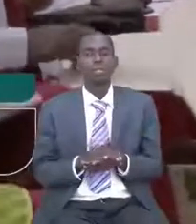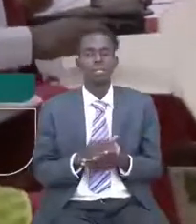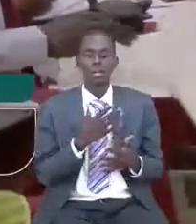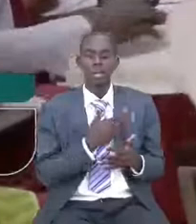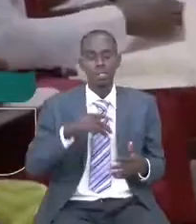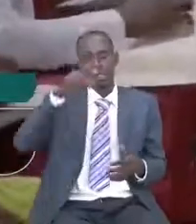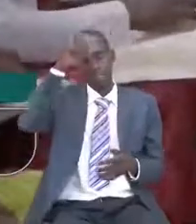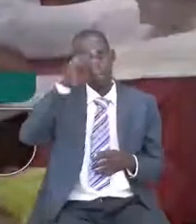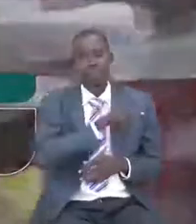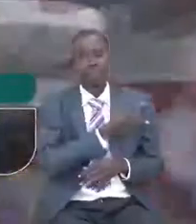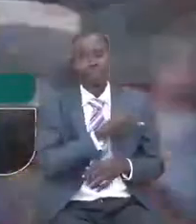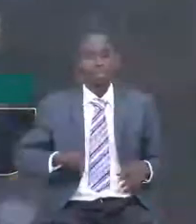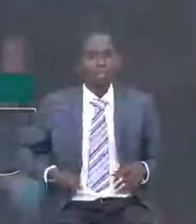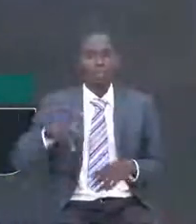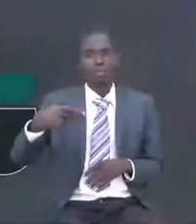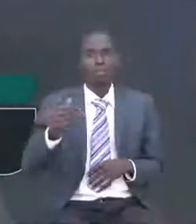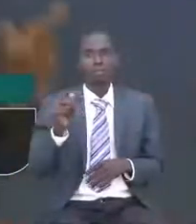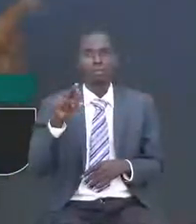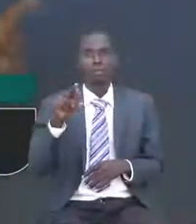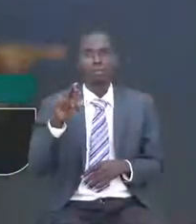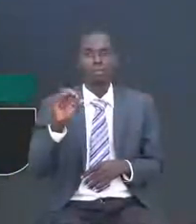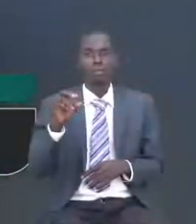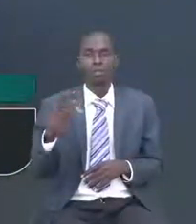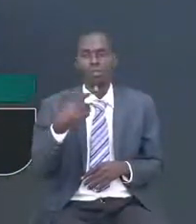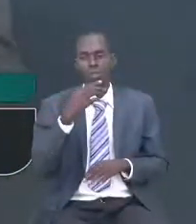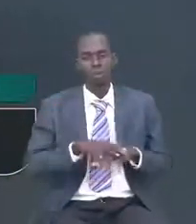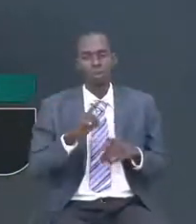44. Genèse 41, 44.